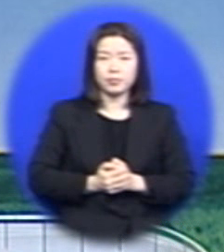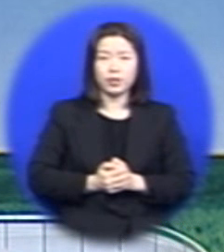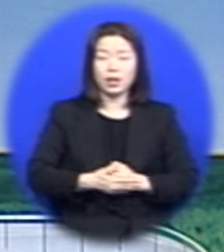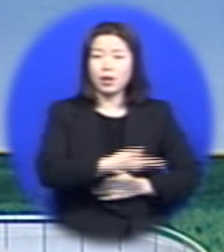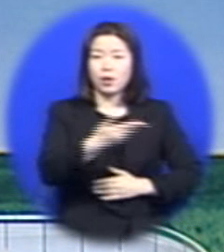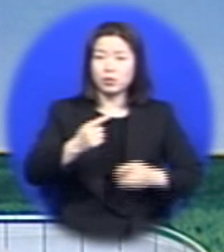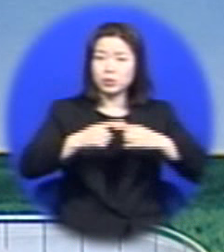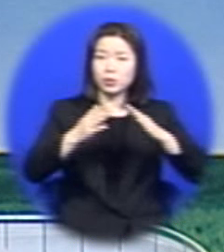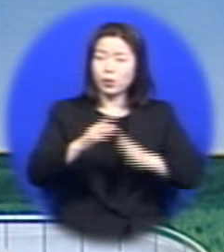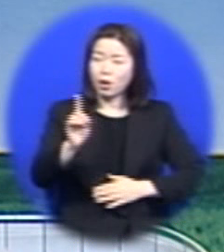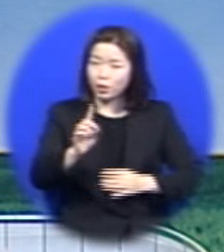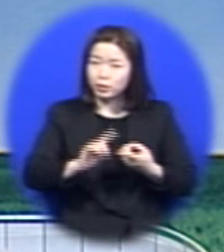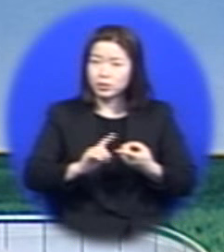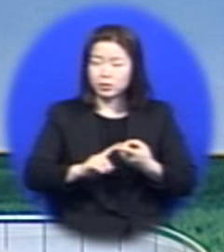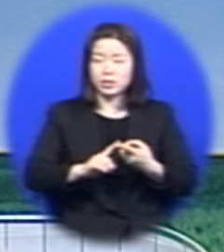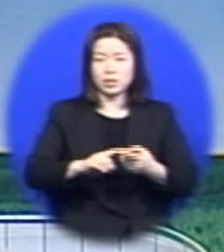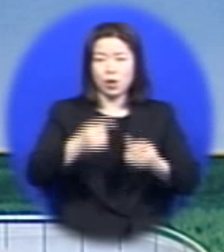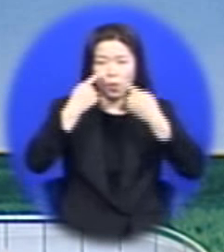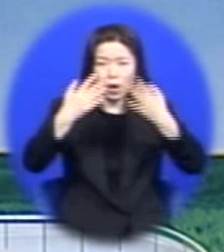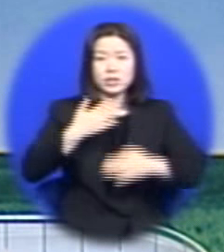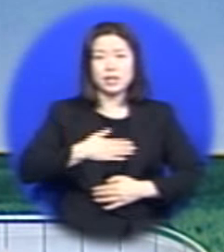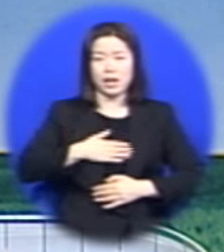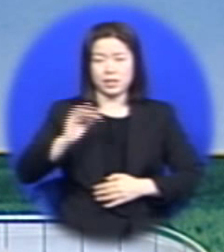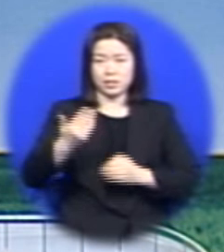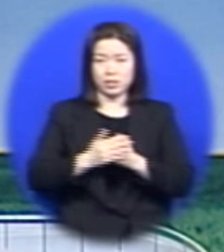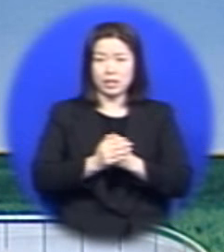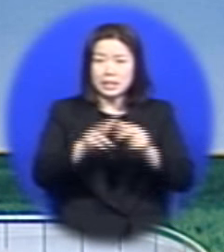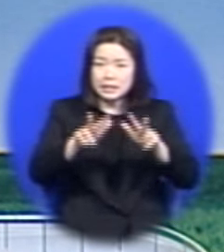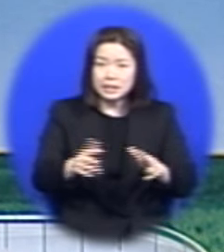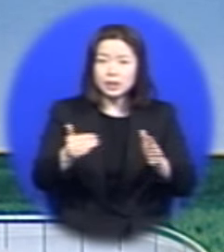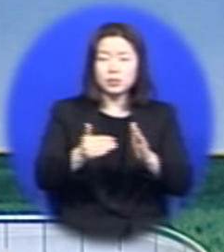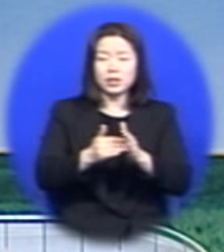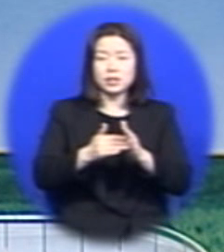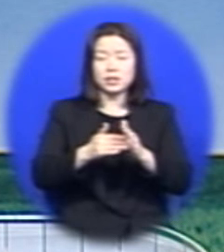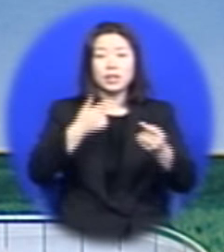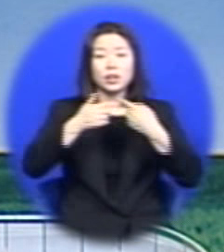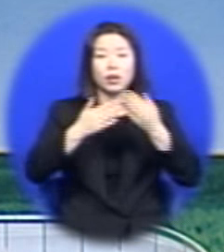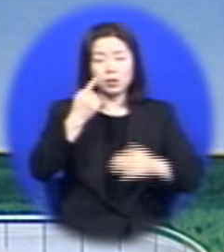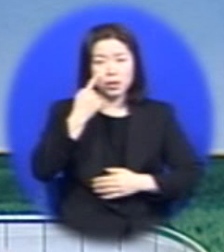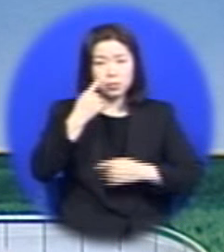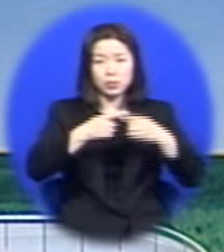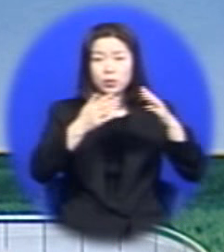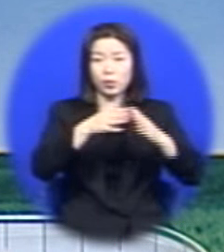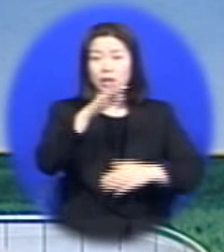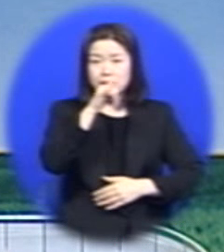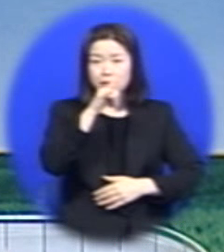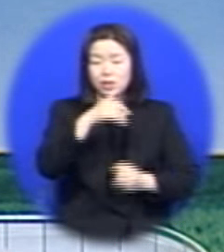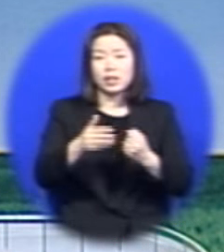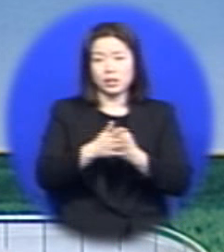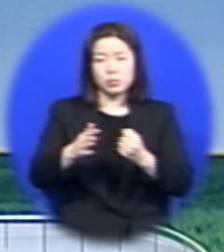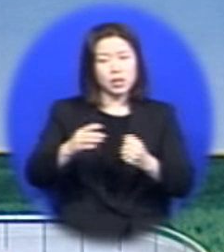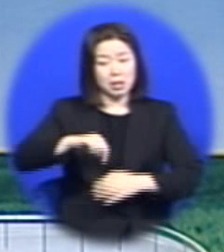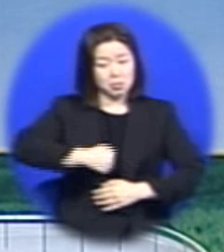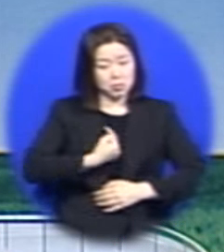여러분, 교회가 어떤 것인지를 정확히 알아야 됩니다. 여러분이 지금까지 경험해 본 교회 있으실 거예요. 그래서 여러분 나름대로 교회는